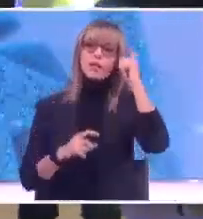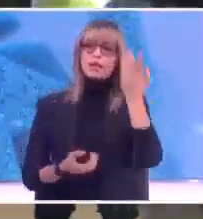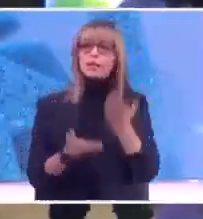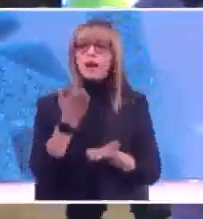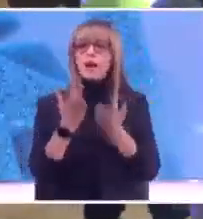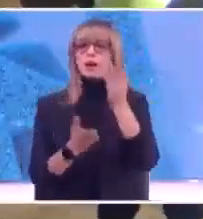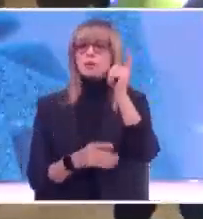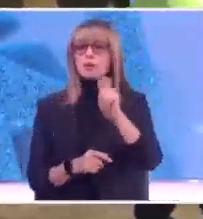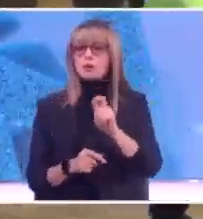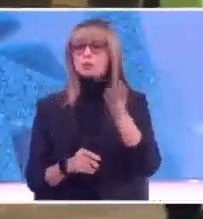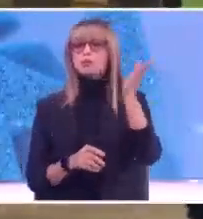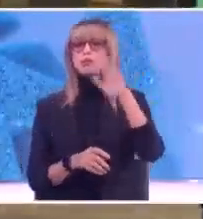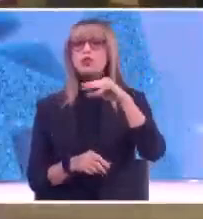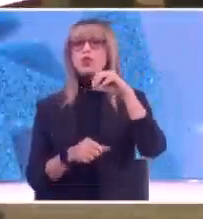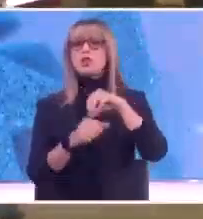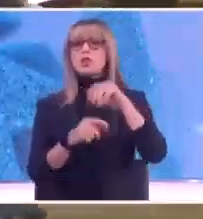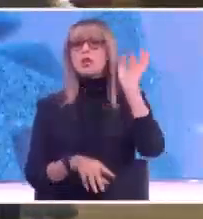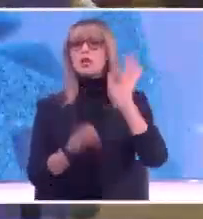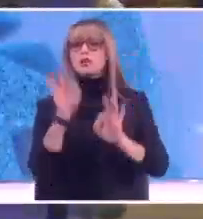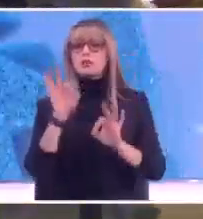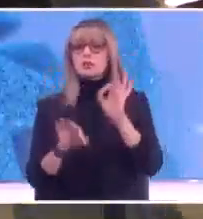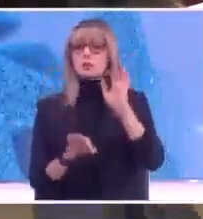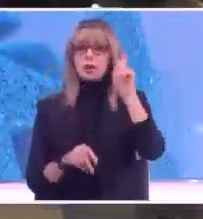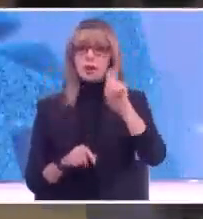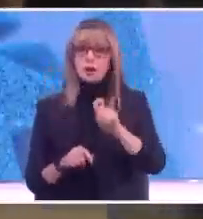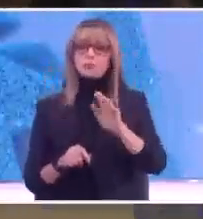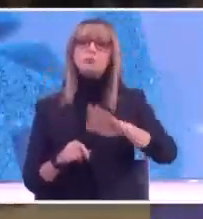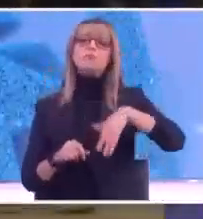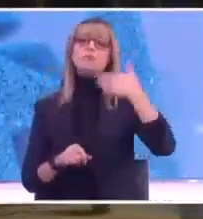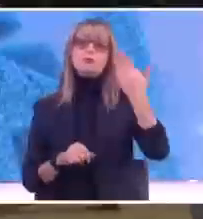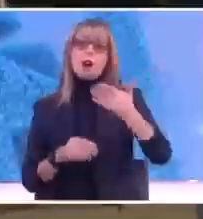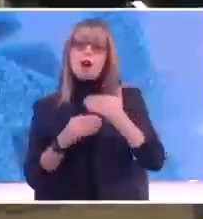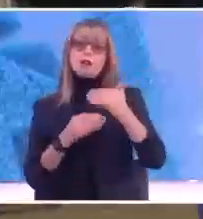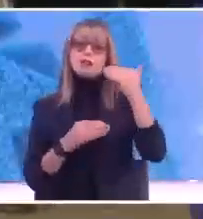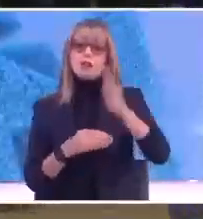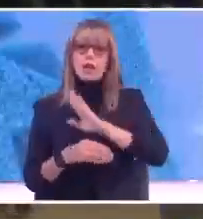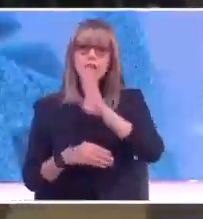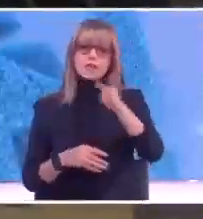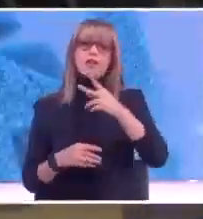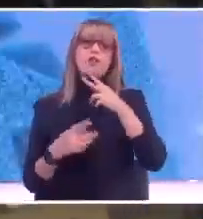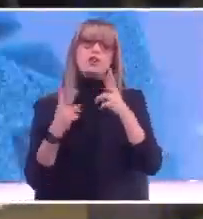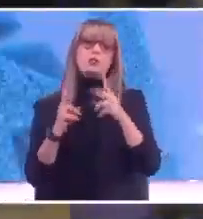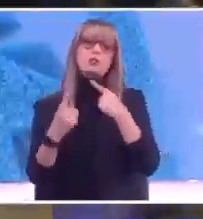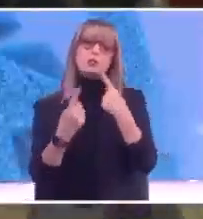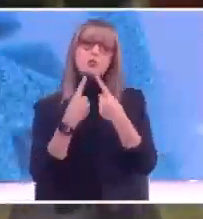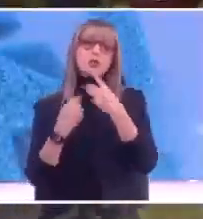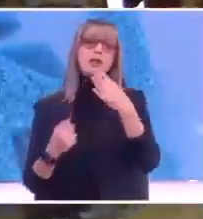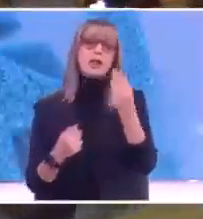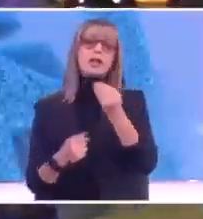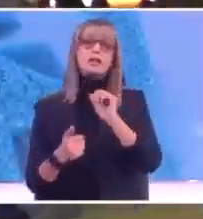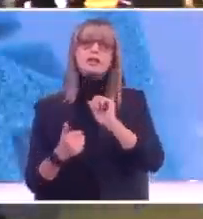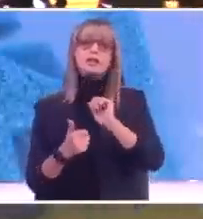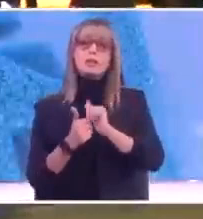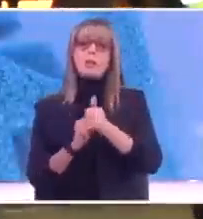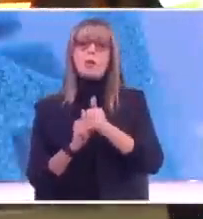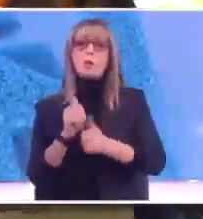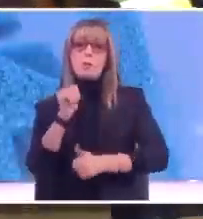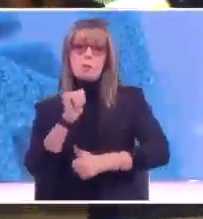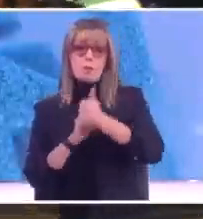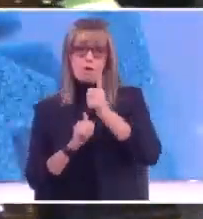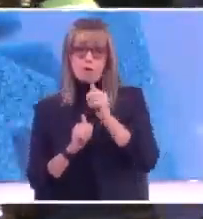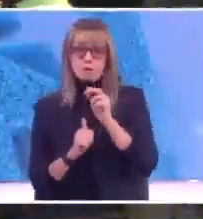sonra, içeride incelemelerden bulunduktan sonra dışarı çıktı ve açıklamalarda bulundu. Gençlik ve Spor Bakanı Mehmet